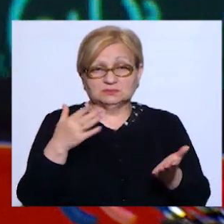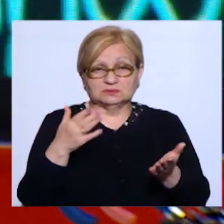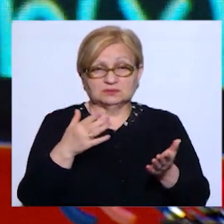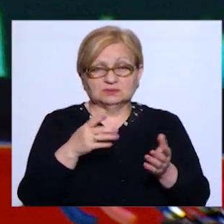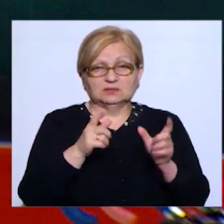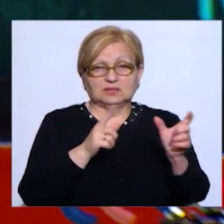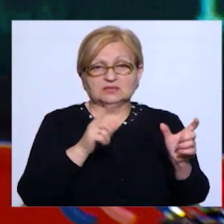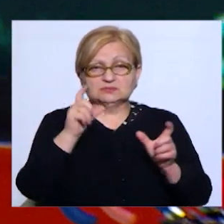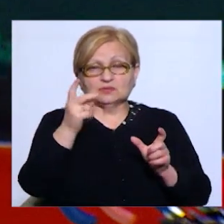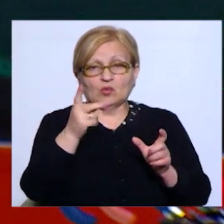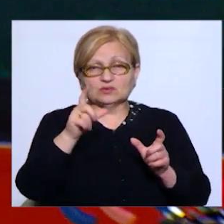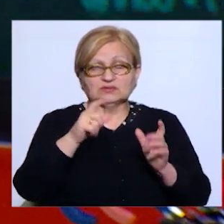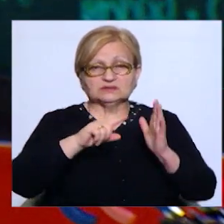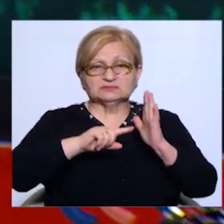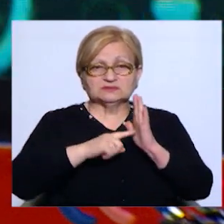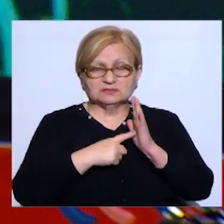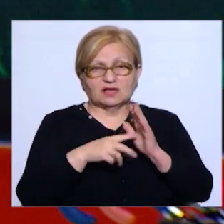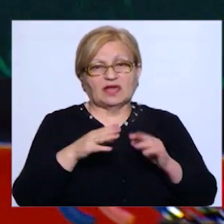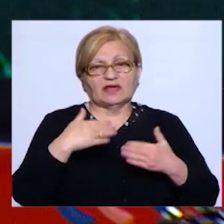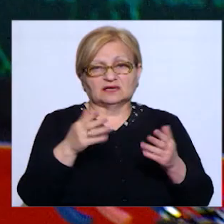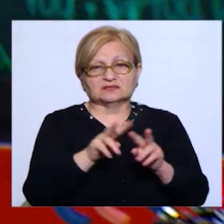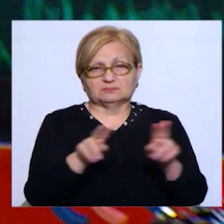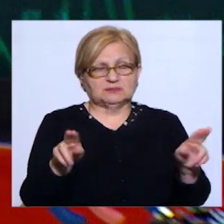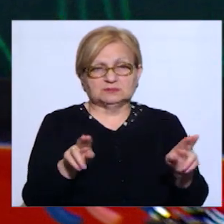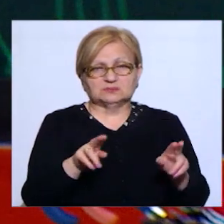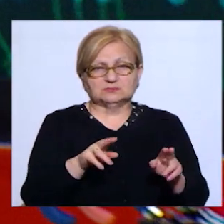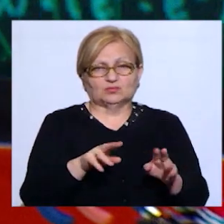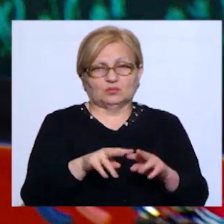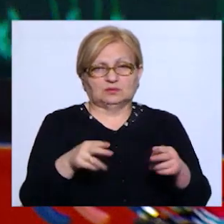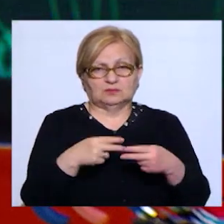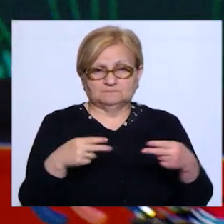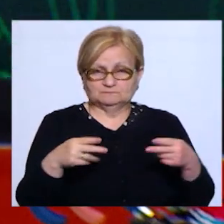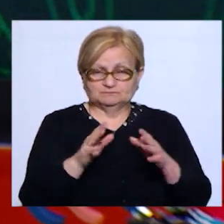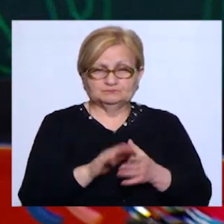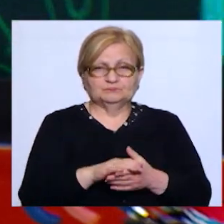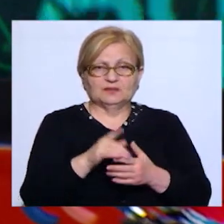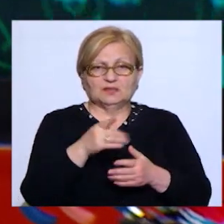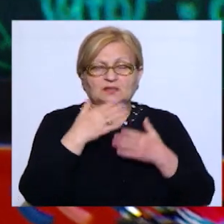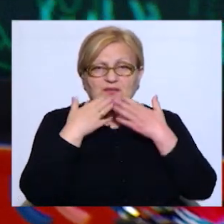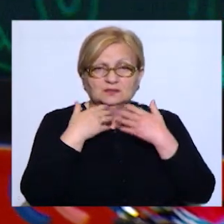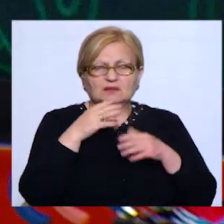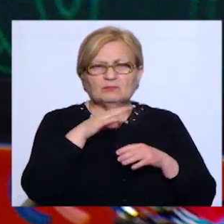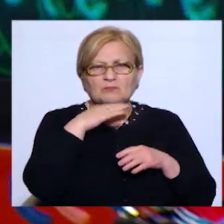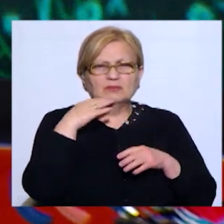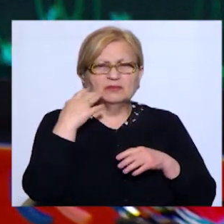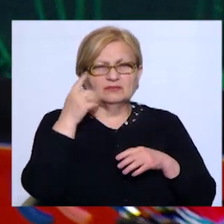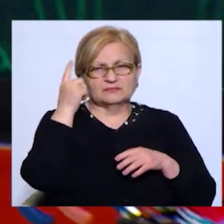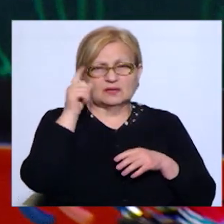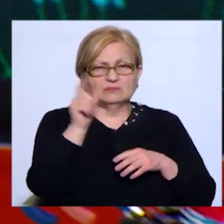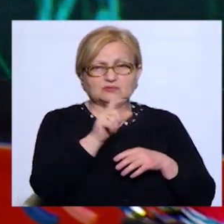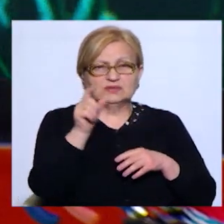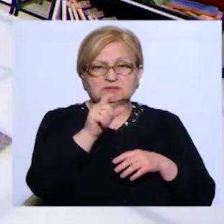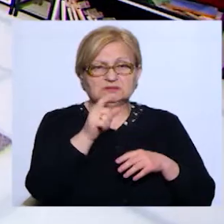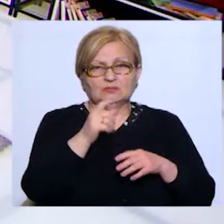ქორდის ნაწილების ნამრავლი ერთმანეთის ტოლია. ეს სამი მარტივი წესი ძალიან ბევრი ამოცანის ამოხსნაში